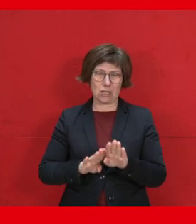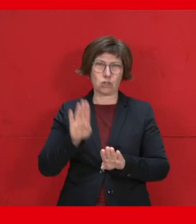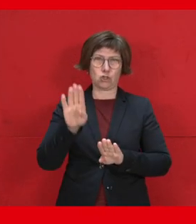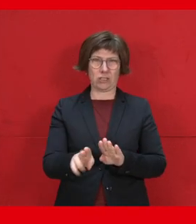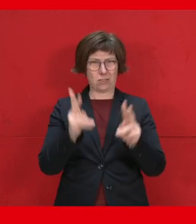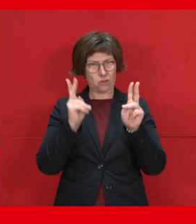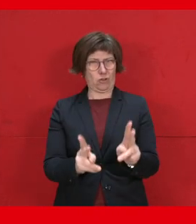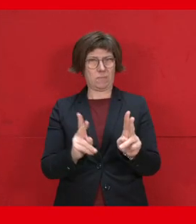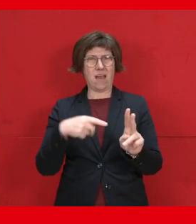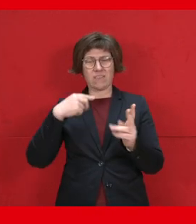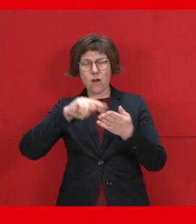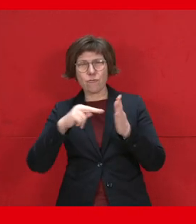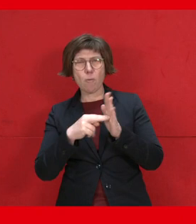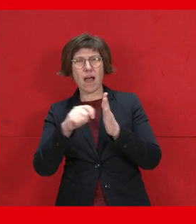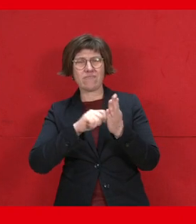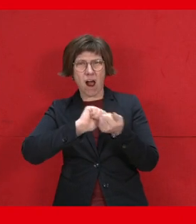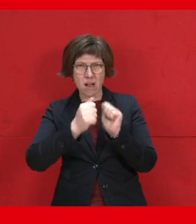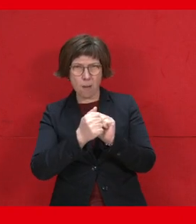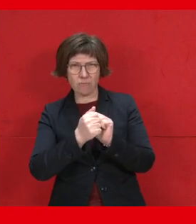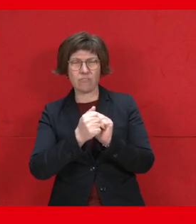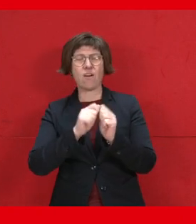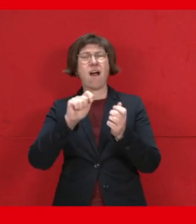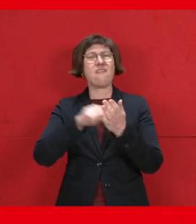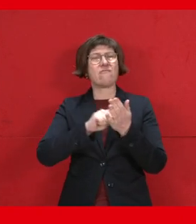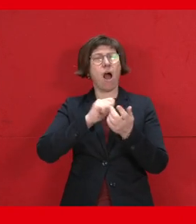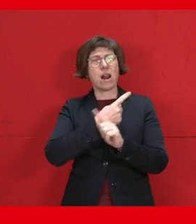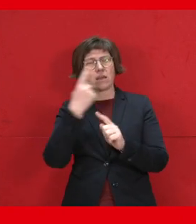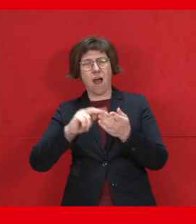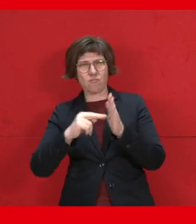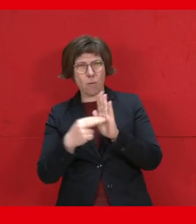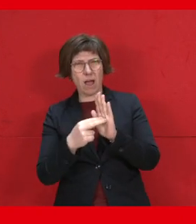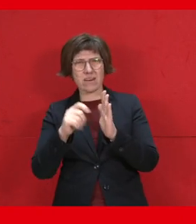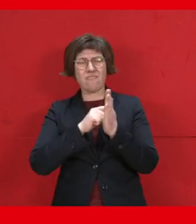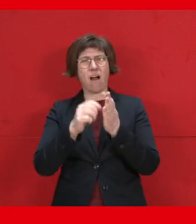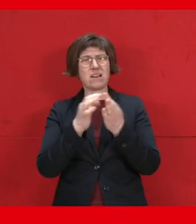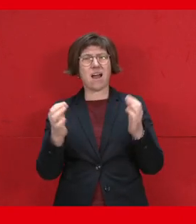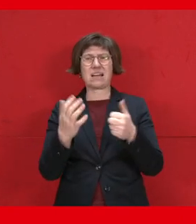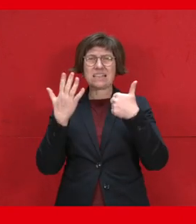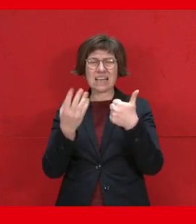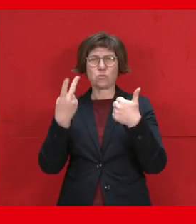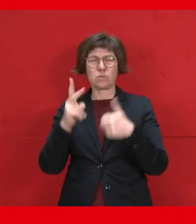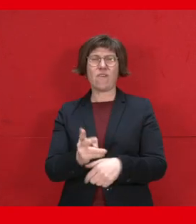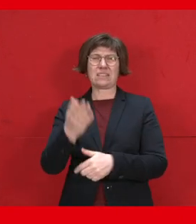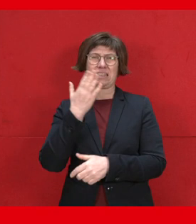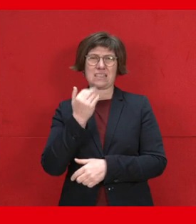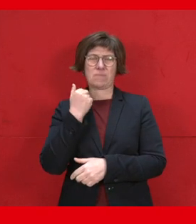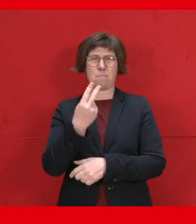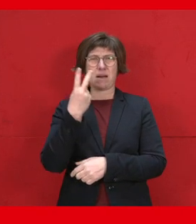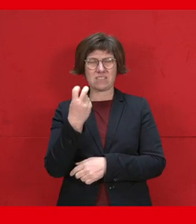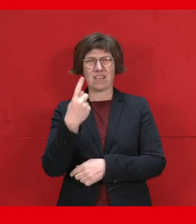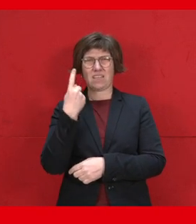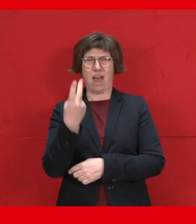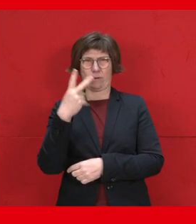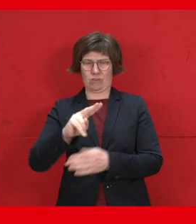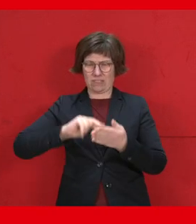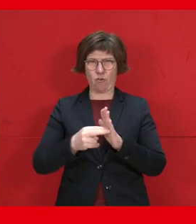Wir bereiten den Wahlkampf vor, wir bereiten das Wahljahr vor, wir bereiten den Wahltag, den 26. September